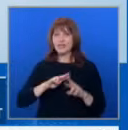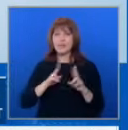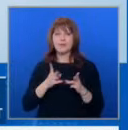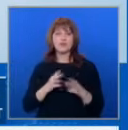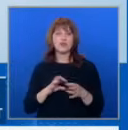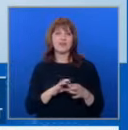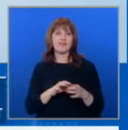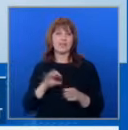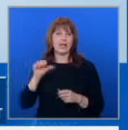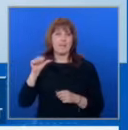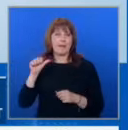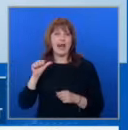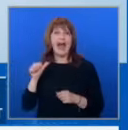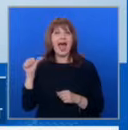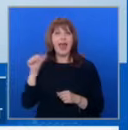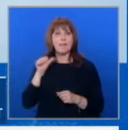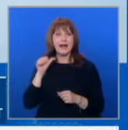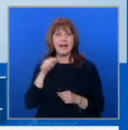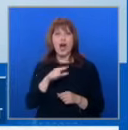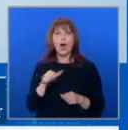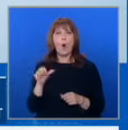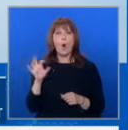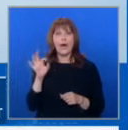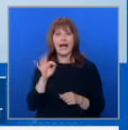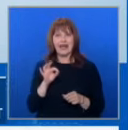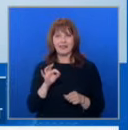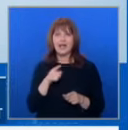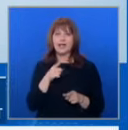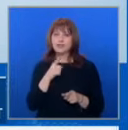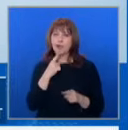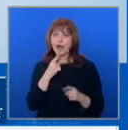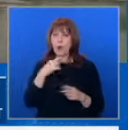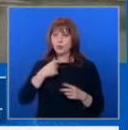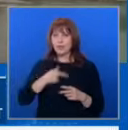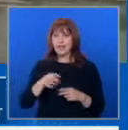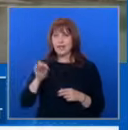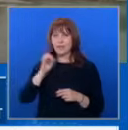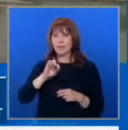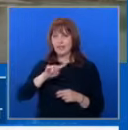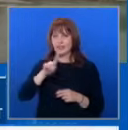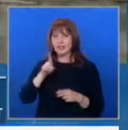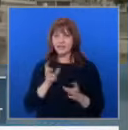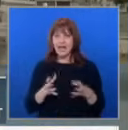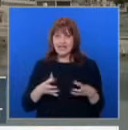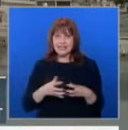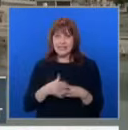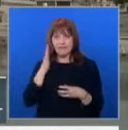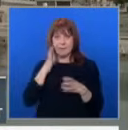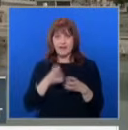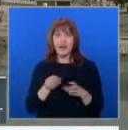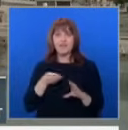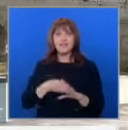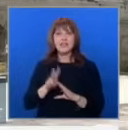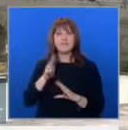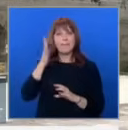на партията. Албанецът Орхан Муртезани ще отговаря за европейските въпроси. В състава на правителството влизат и